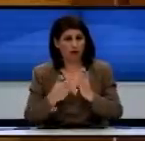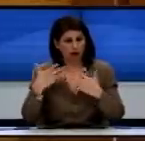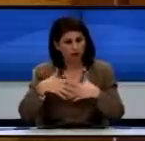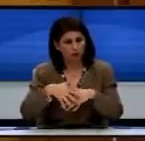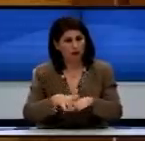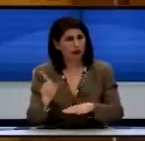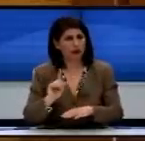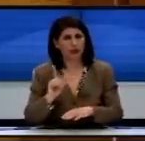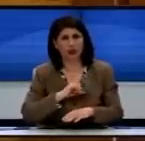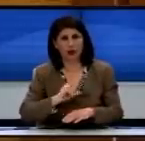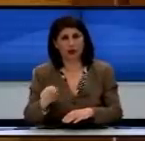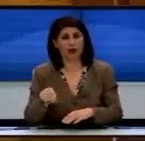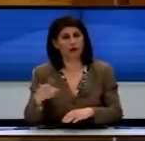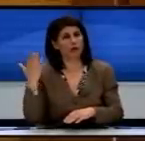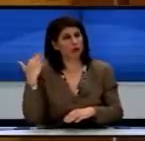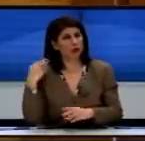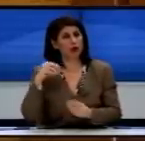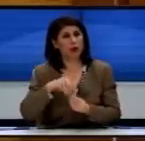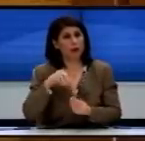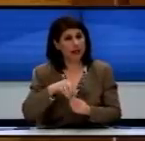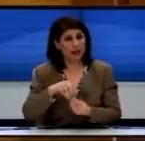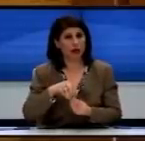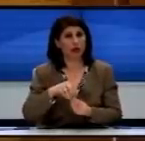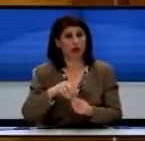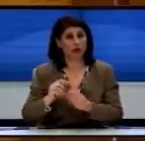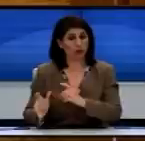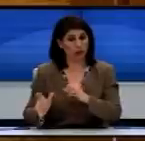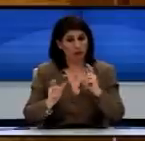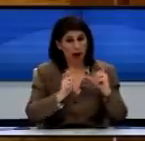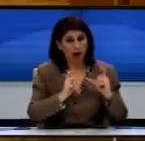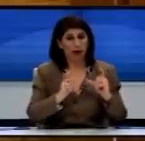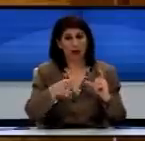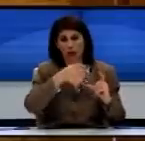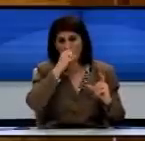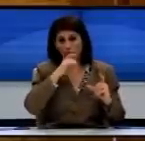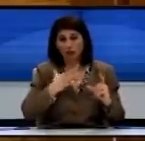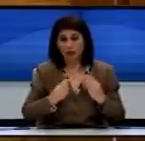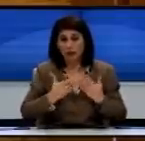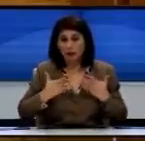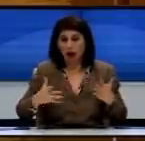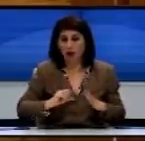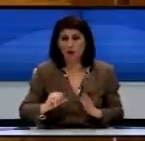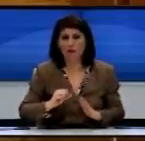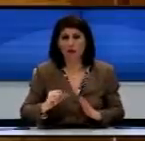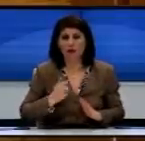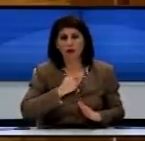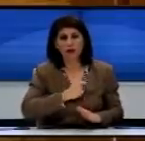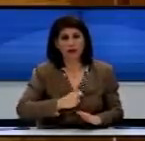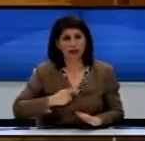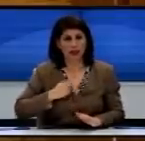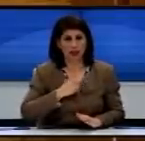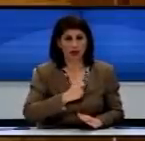δεν είναι ο ίδιος με αυτόν που ήταν τον Απρίλιο, τον Μάιο, όταν υπήρχε μεγάλος φόβος και